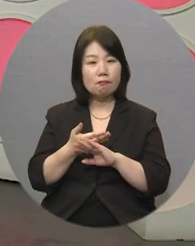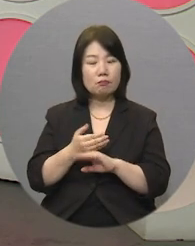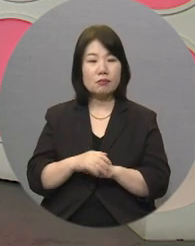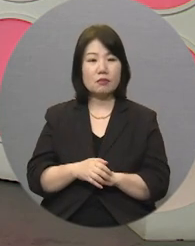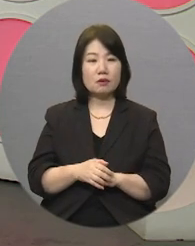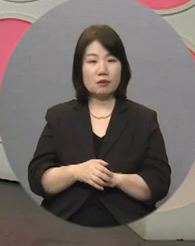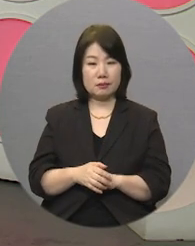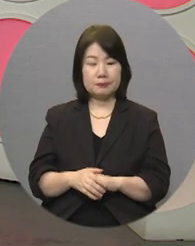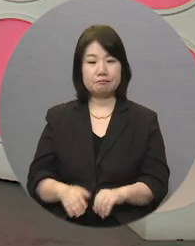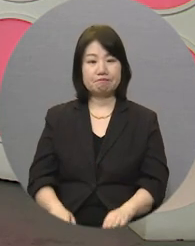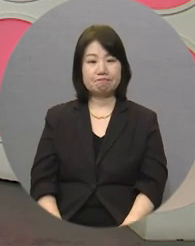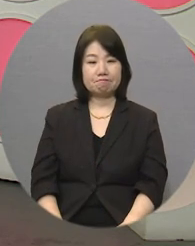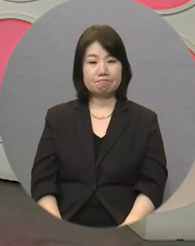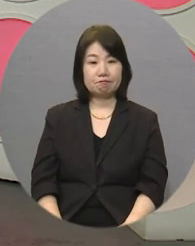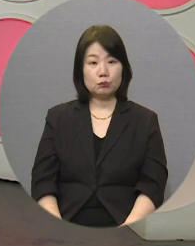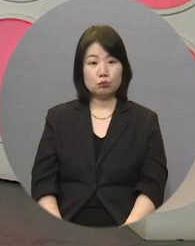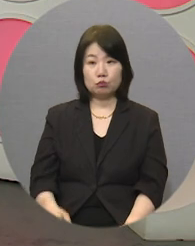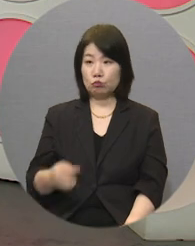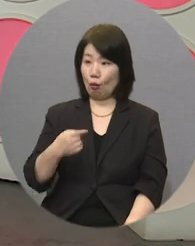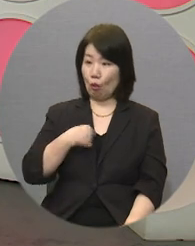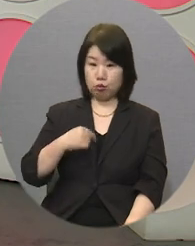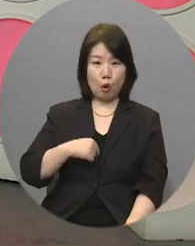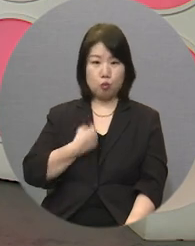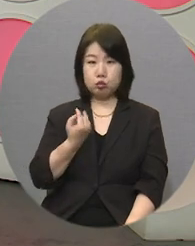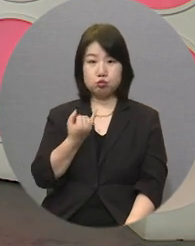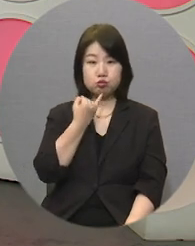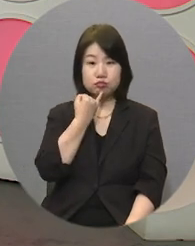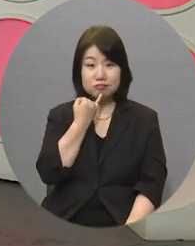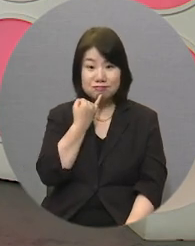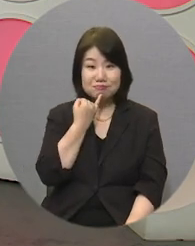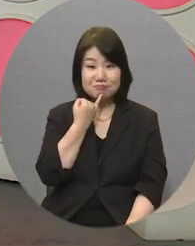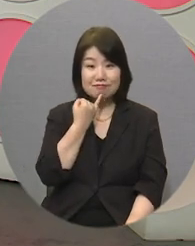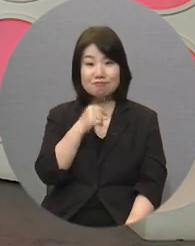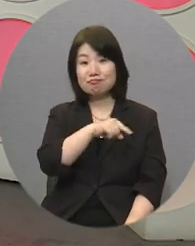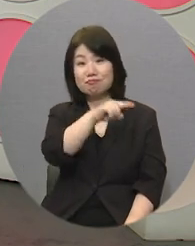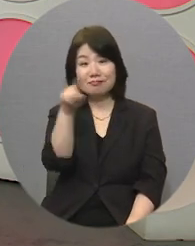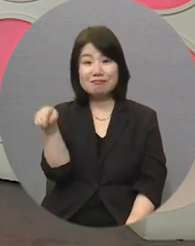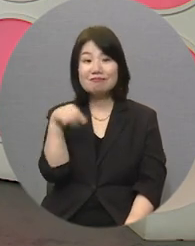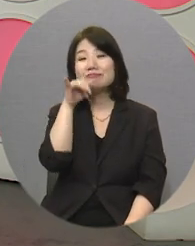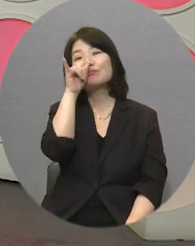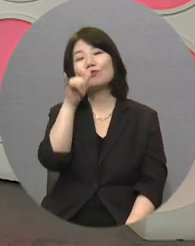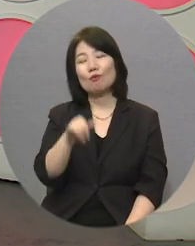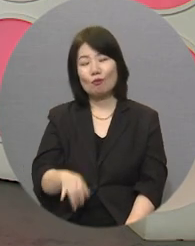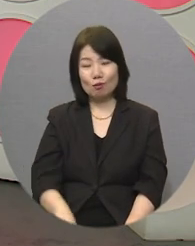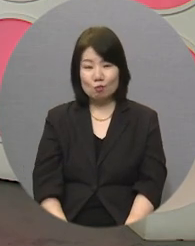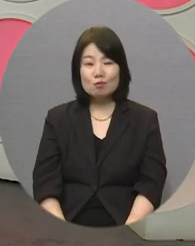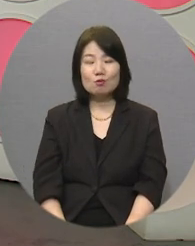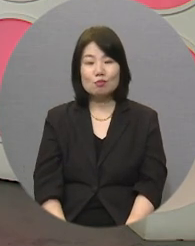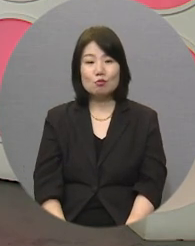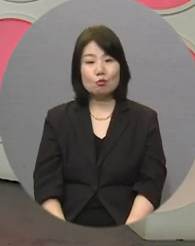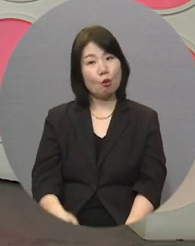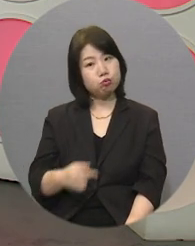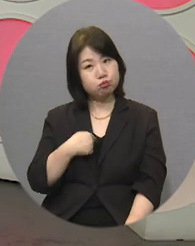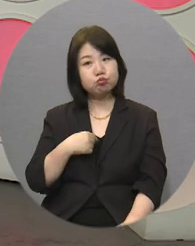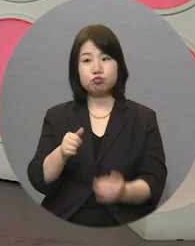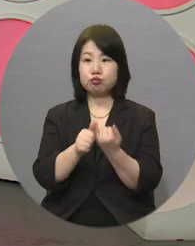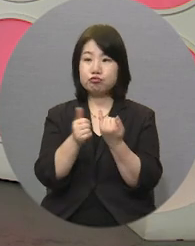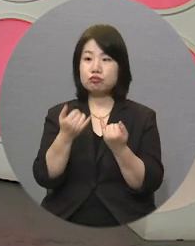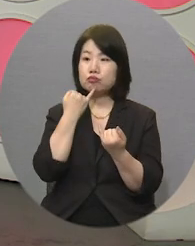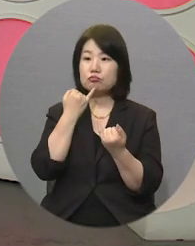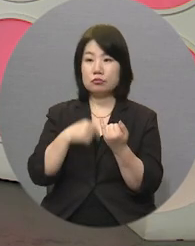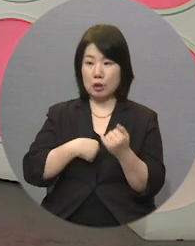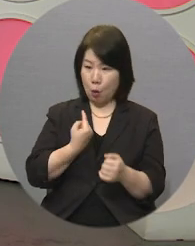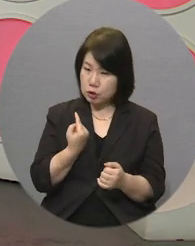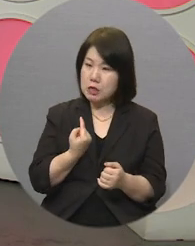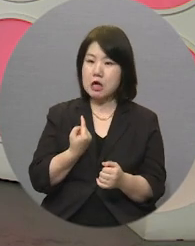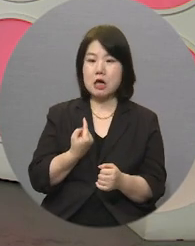다른 주인공이시긴 하지만 맞아요. 나는 나 혼자도 괜찮다 하시는 우리 어머니 아버님 계시잖아요. 그렇지, 그렇지. 난 예. 다른 사람보다는